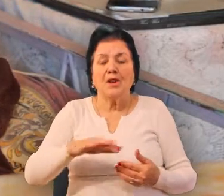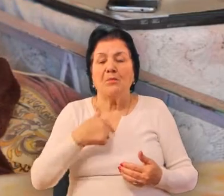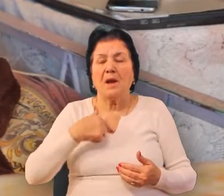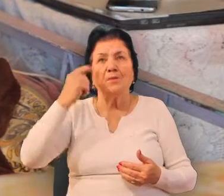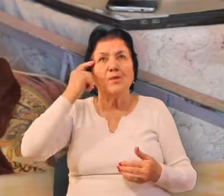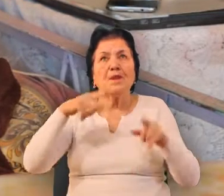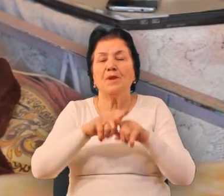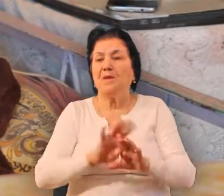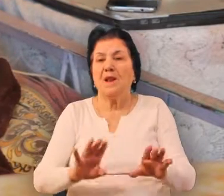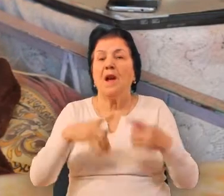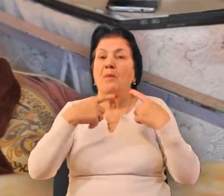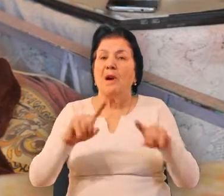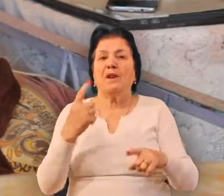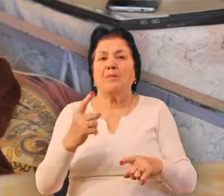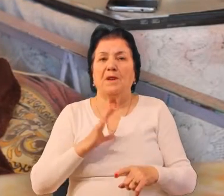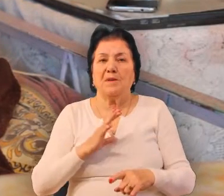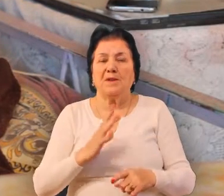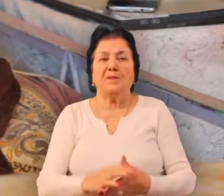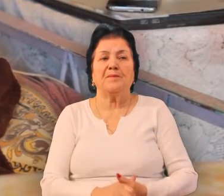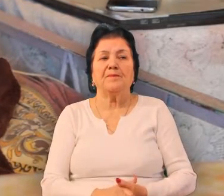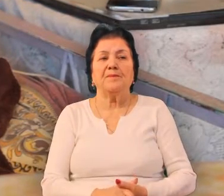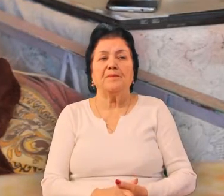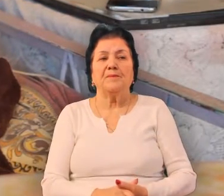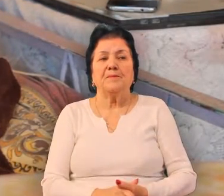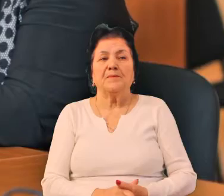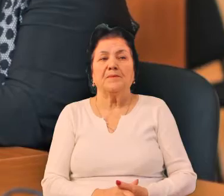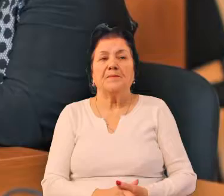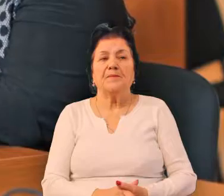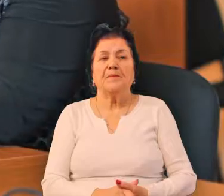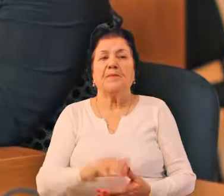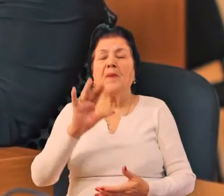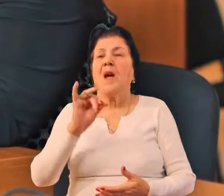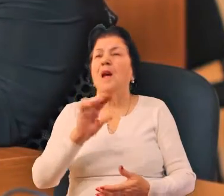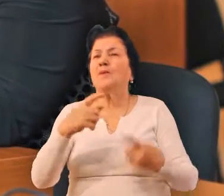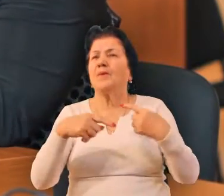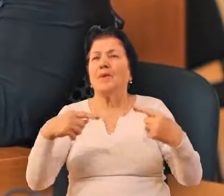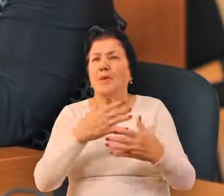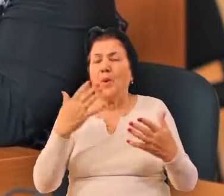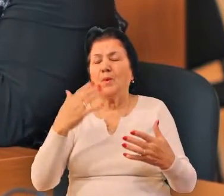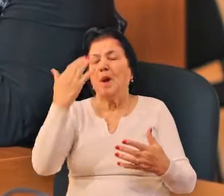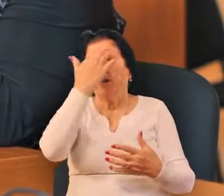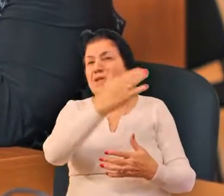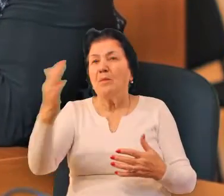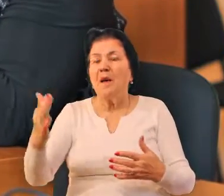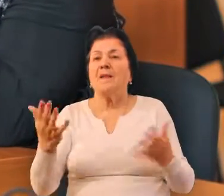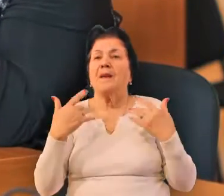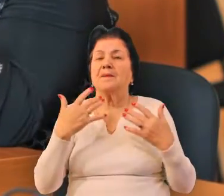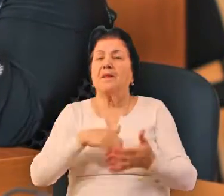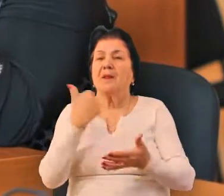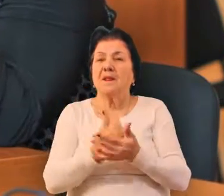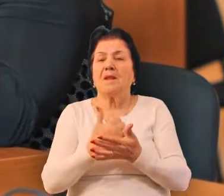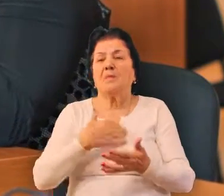əslində həyat, yaşam mənim düşündüyüm kimi deyilmiş. İnklüzivlik yoxdur. Cəmiyyətdə inklüzivlik yoxdur.